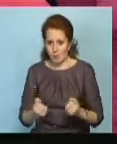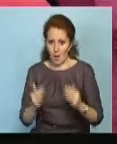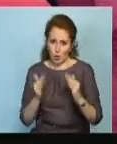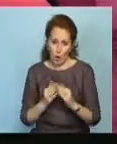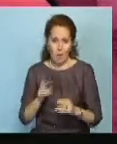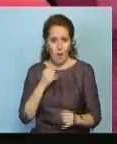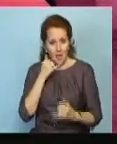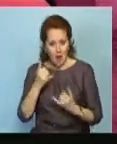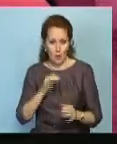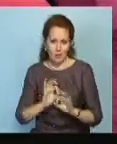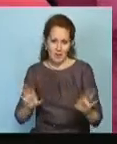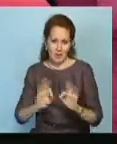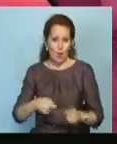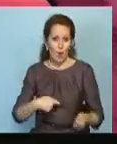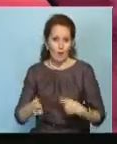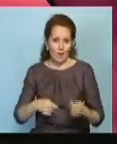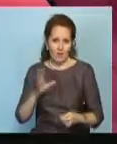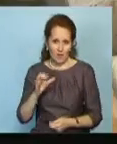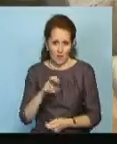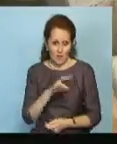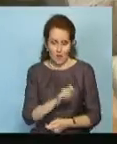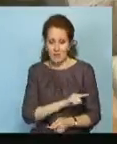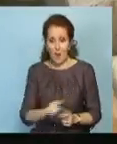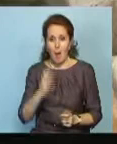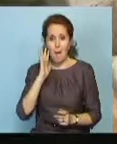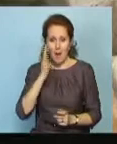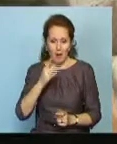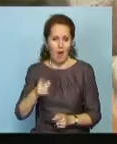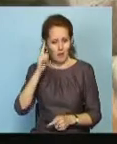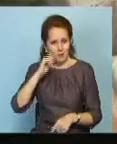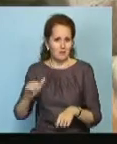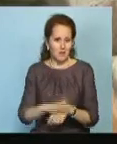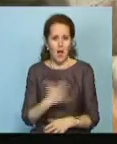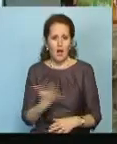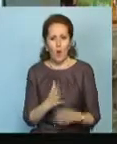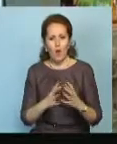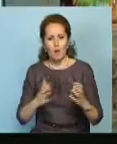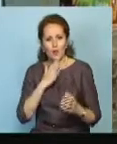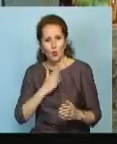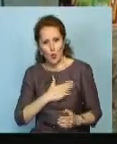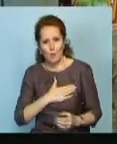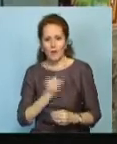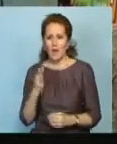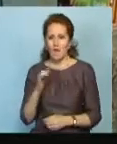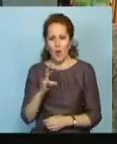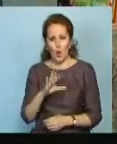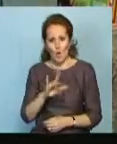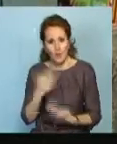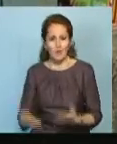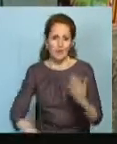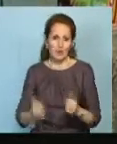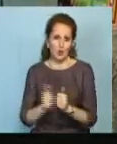телефону, рассказывает продавец Светлана. Хотя за 5 лет она уже выучила, какую колбасу или рыбу предпочитают Ивановы или их соседи